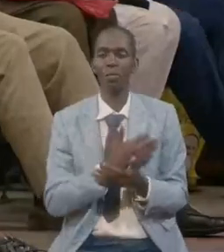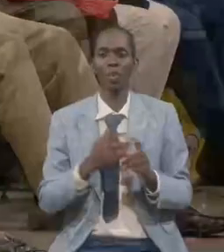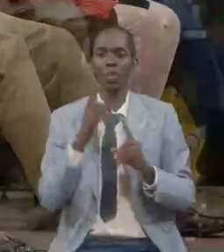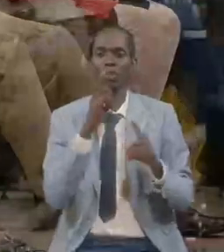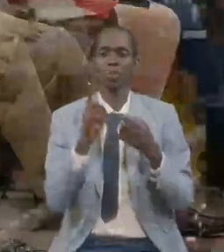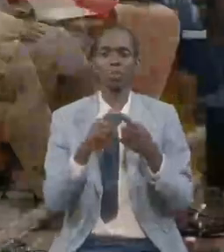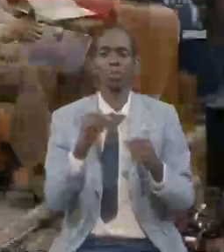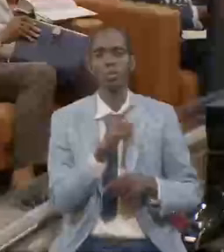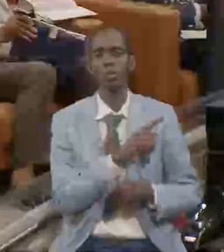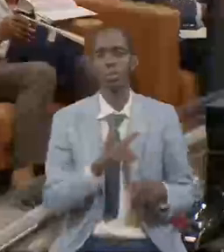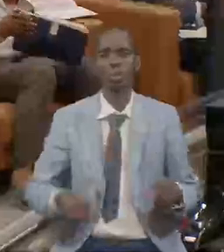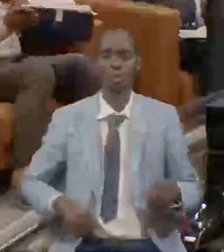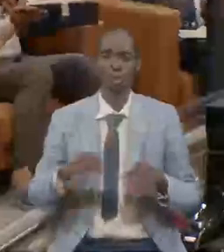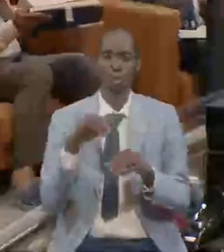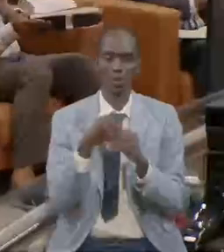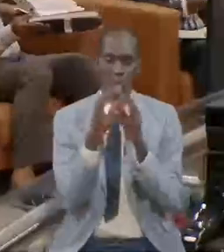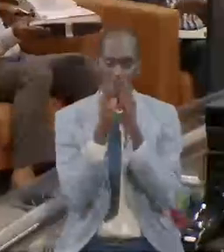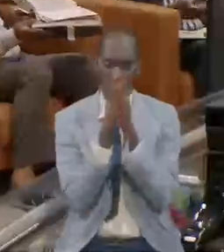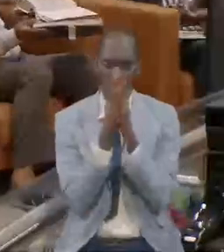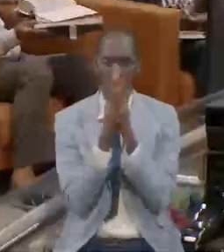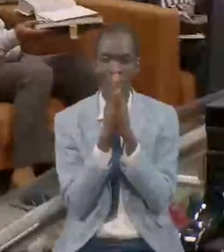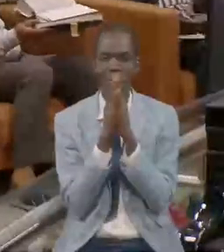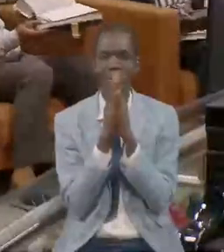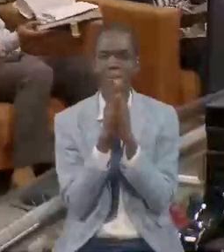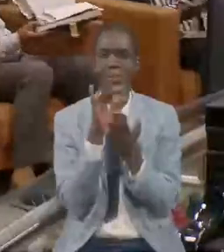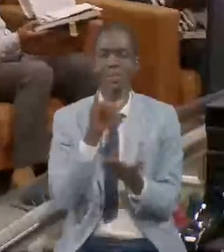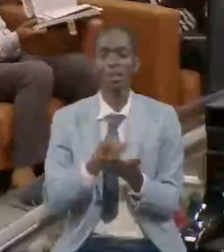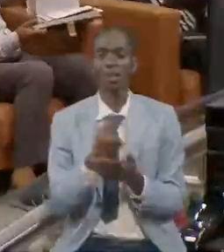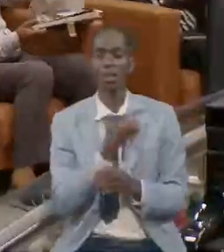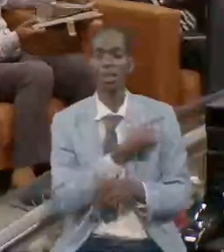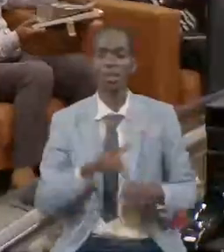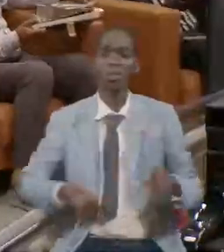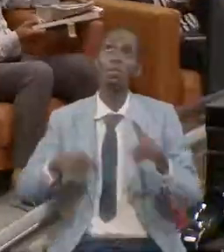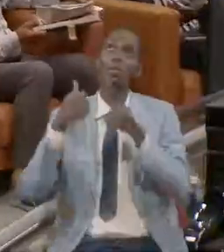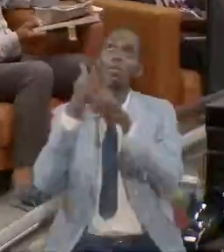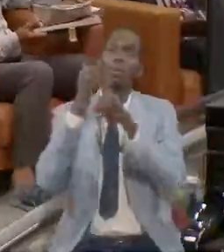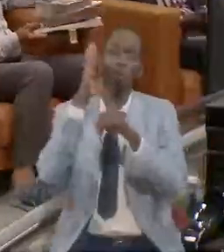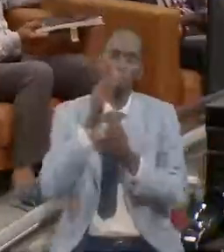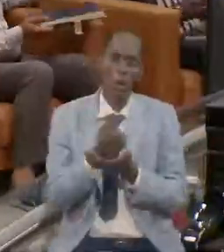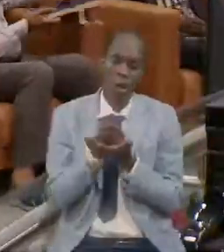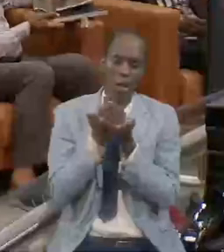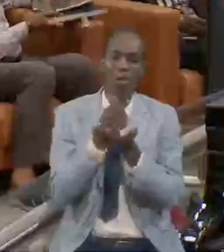Seigneur dans la prière. Que le Seigneur lui-même vous aide